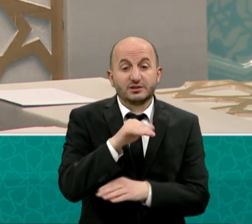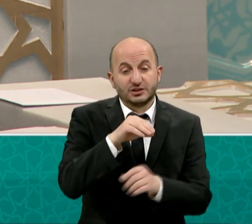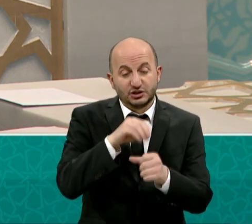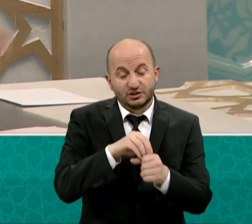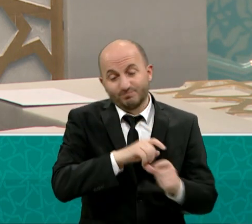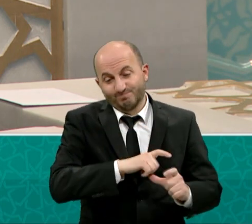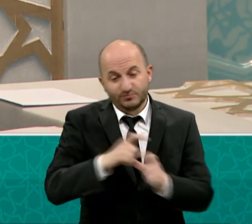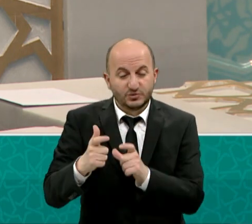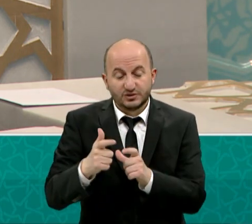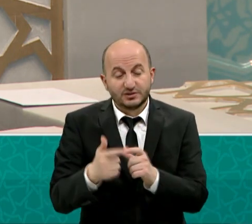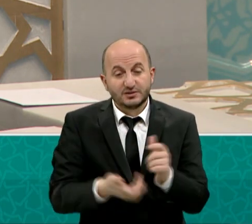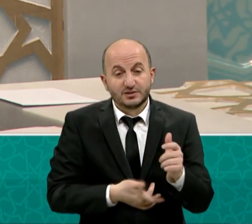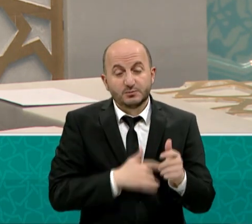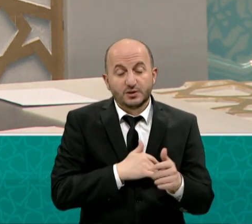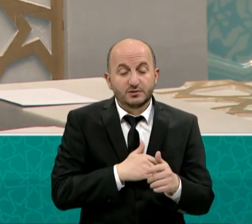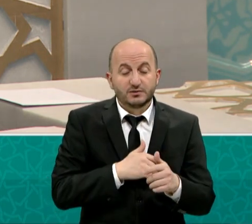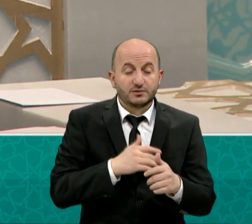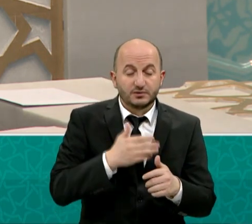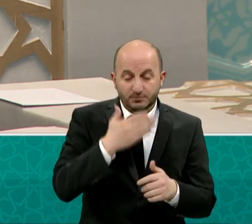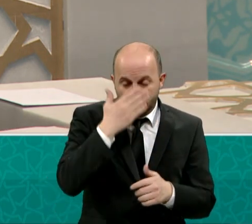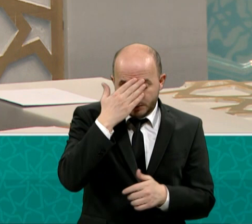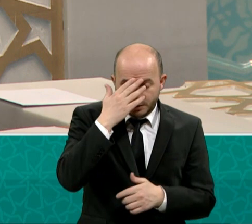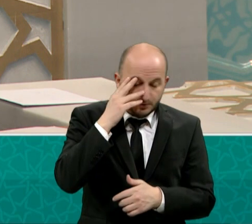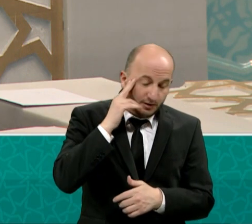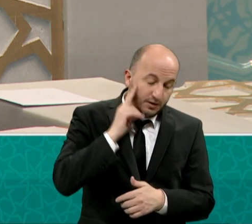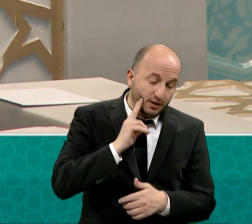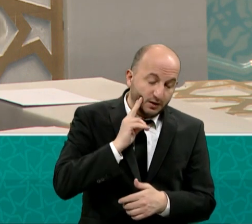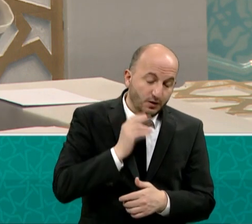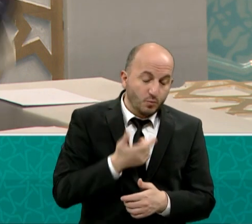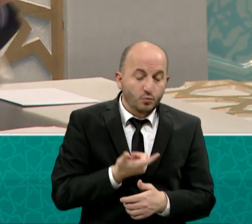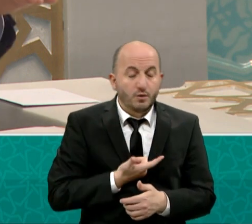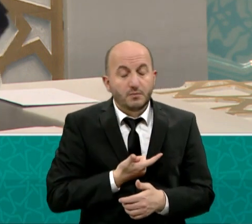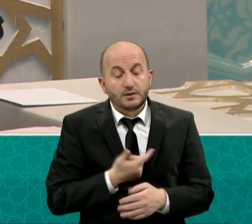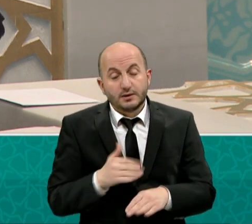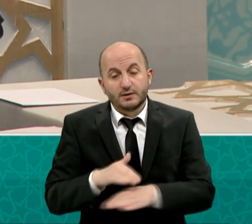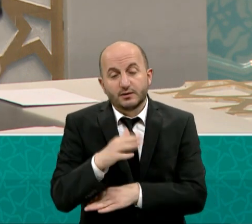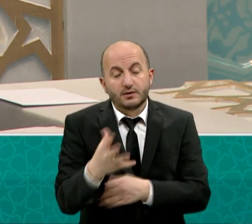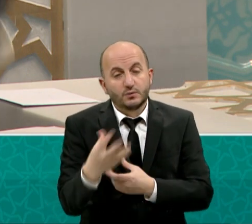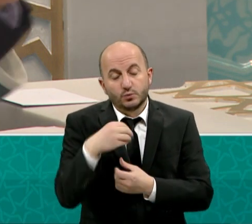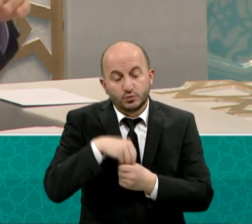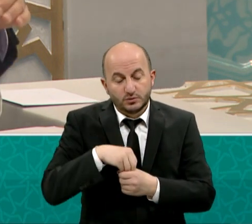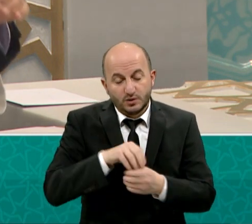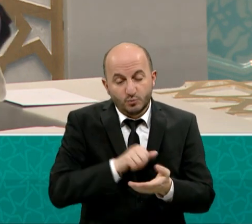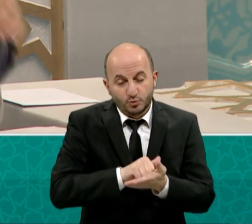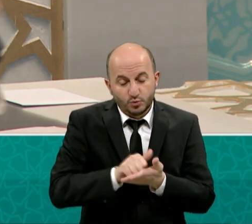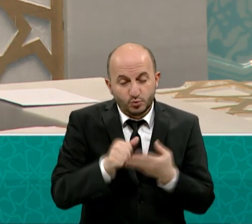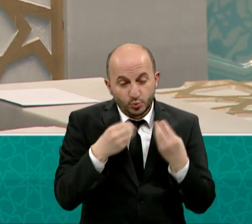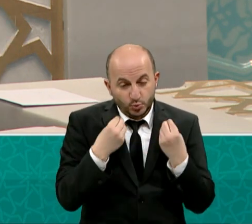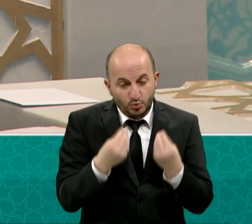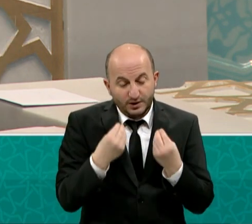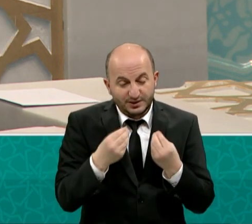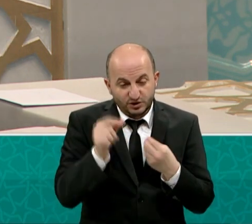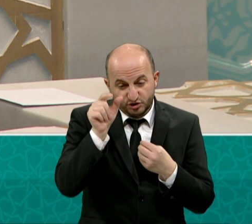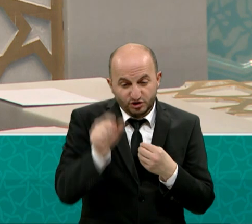olur. İman, ibadet, ahlak ve muamelat hayatı kuşatan bütün güzellikler